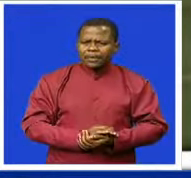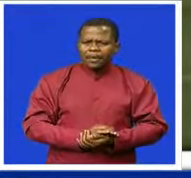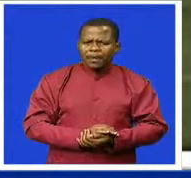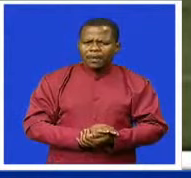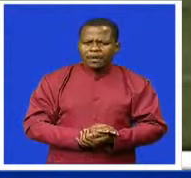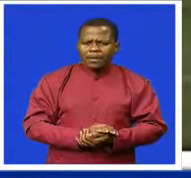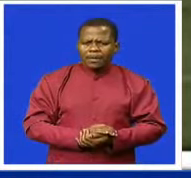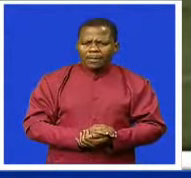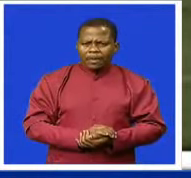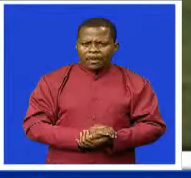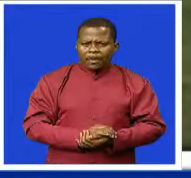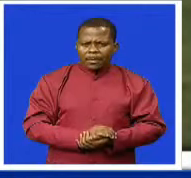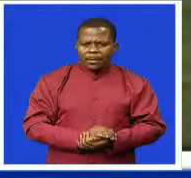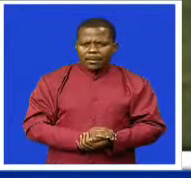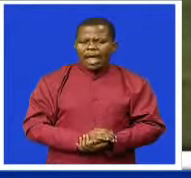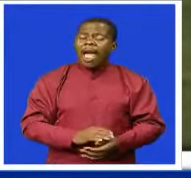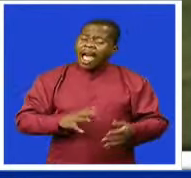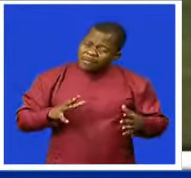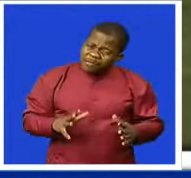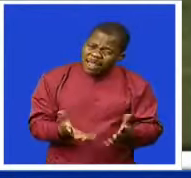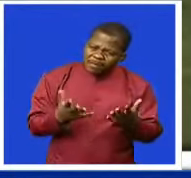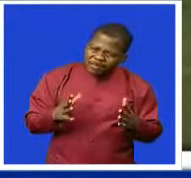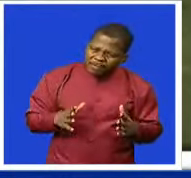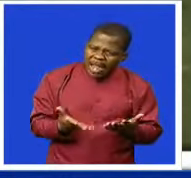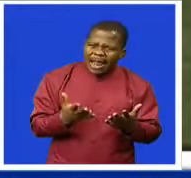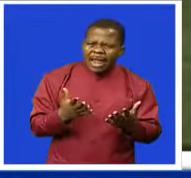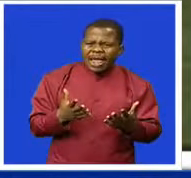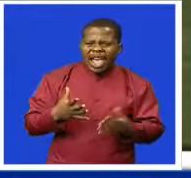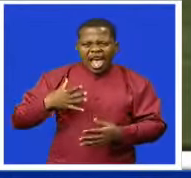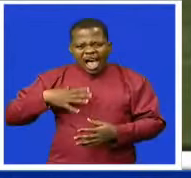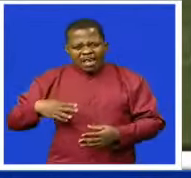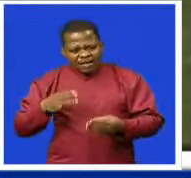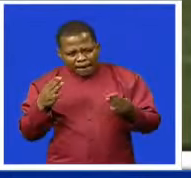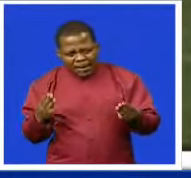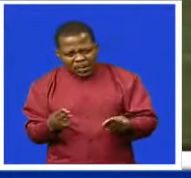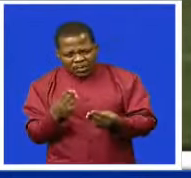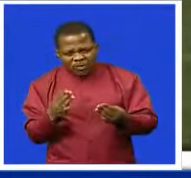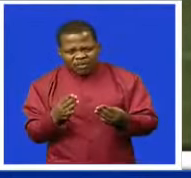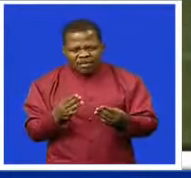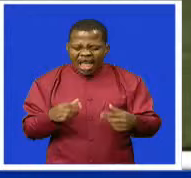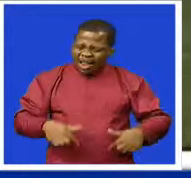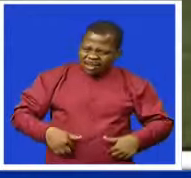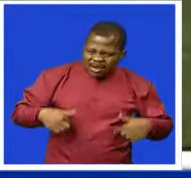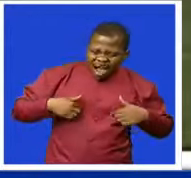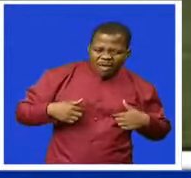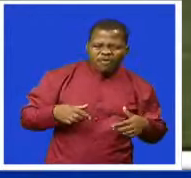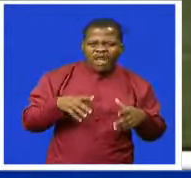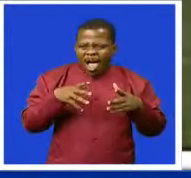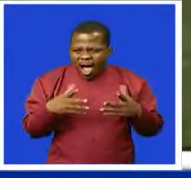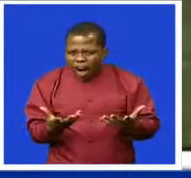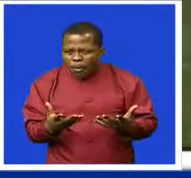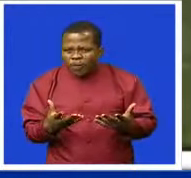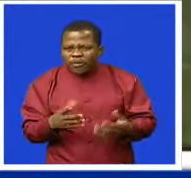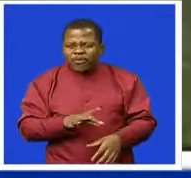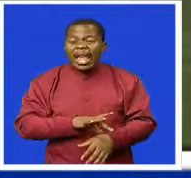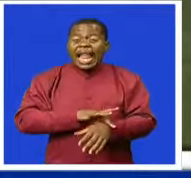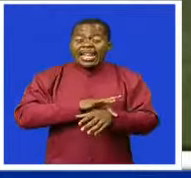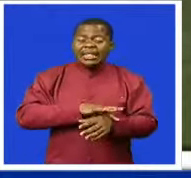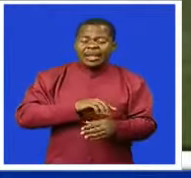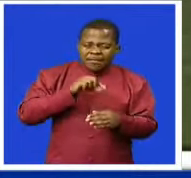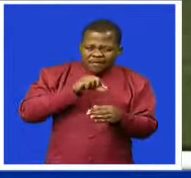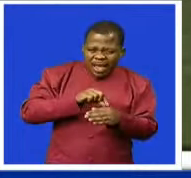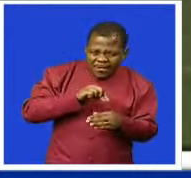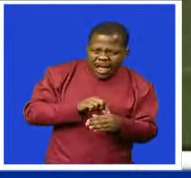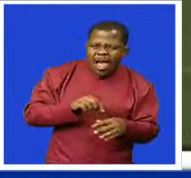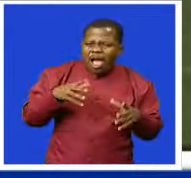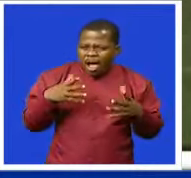ukuphi uphila njani kwendekani. Ngaleyo ndlela leyo thina kuyasisita ukuthi sakhe lama plans ethu njengoba